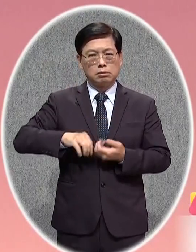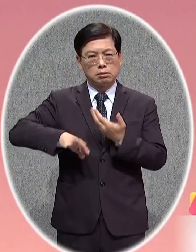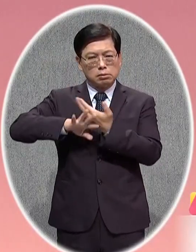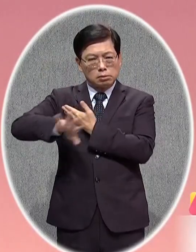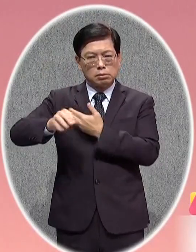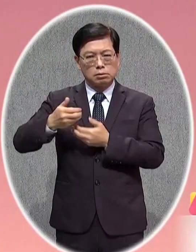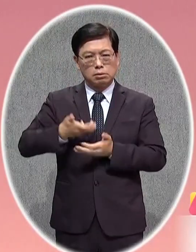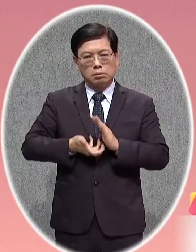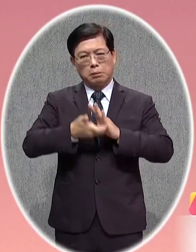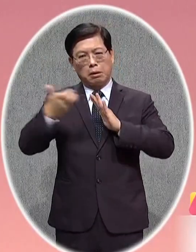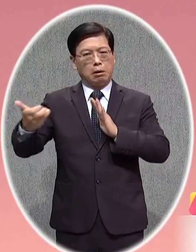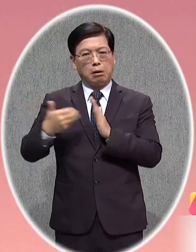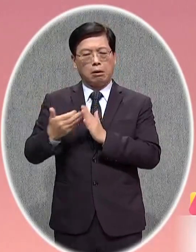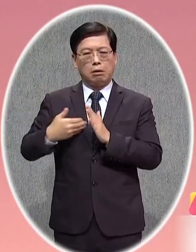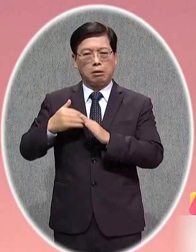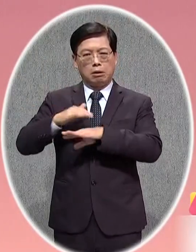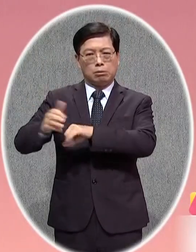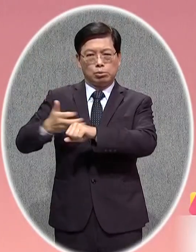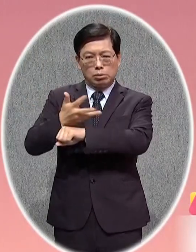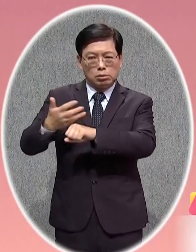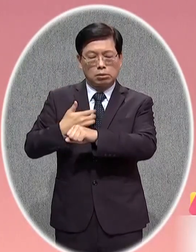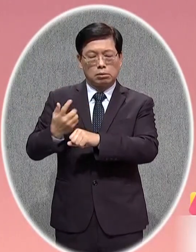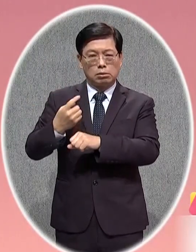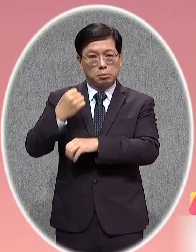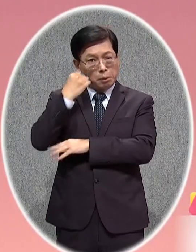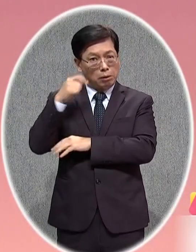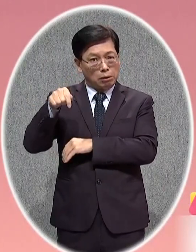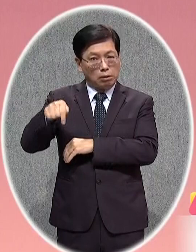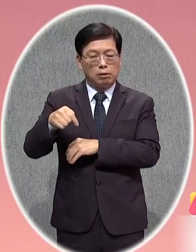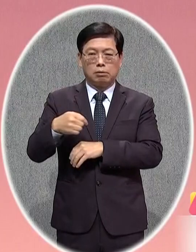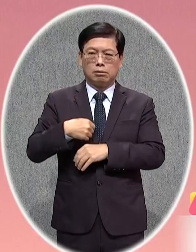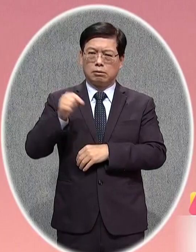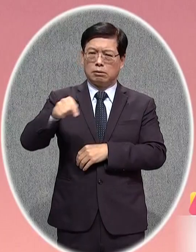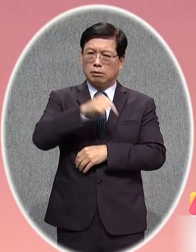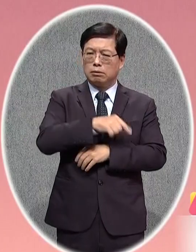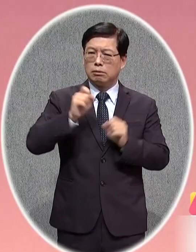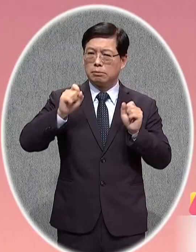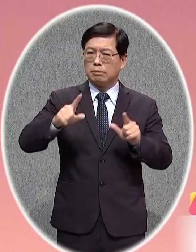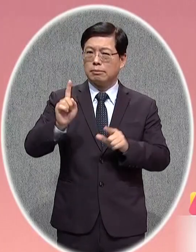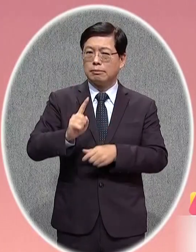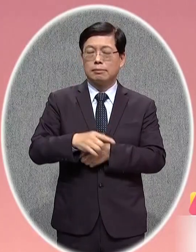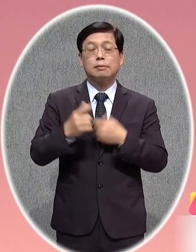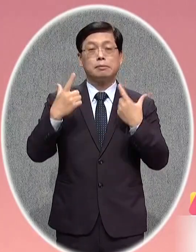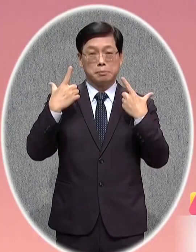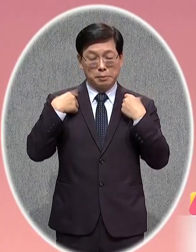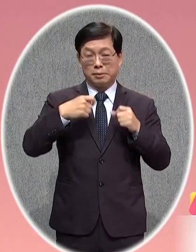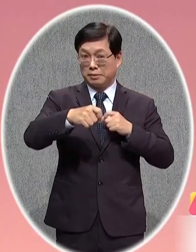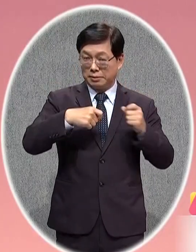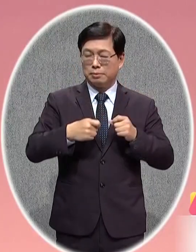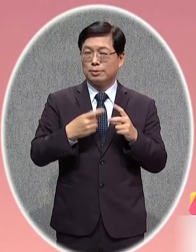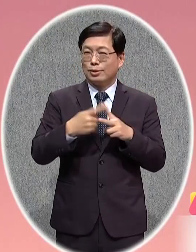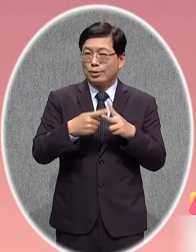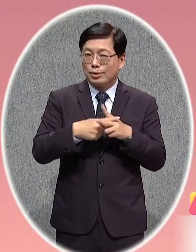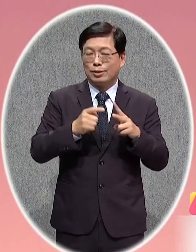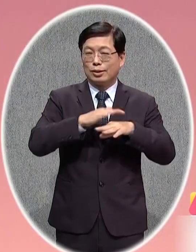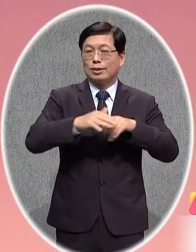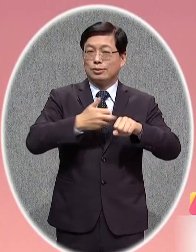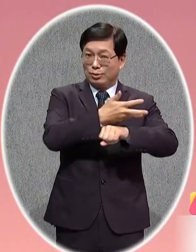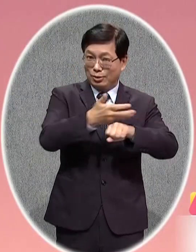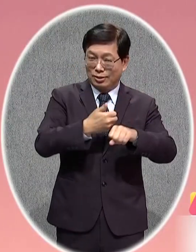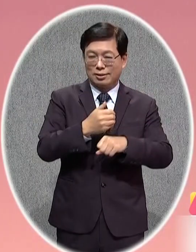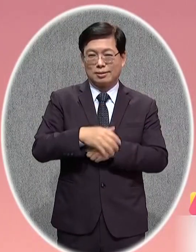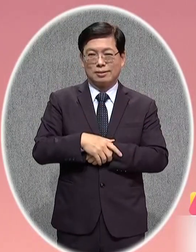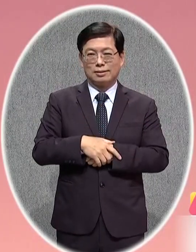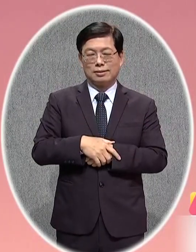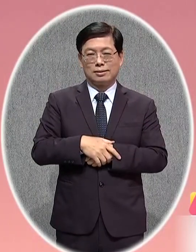岛上面。现在住在安全岛上面的藻礁，它的差别只不过原方案是比较小的安全岛，比